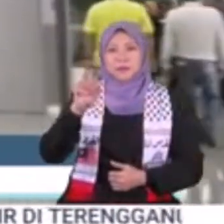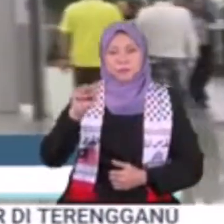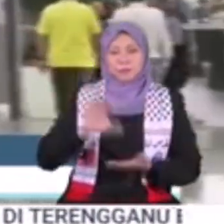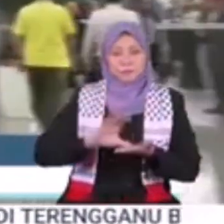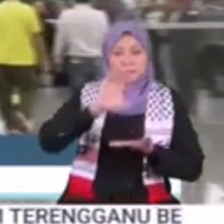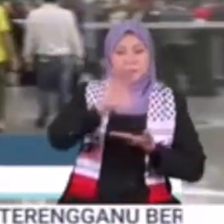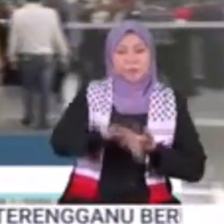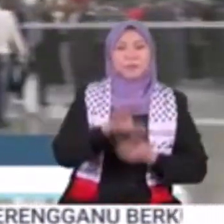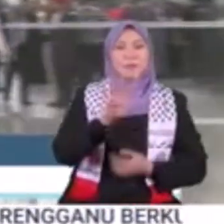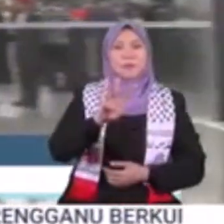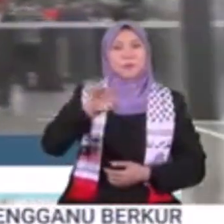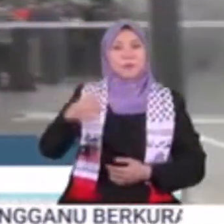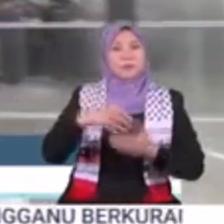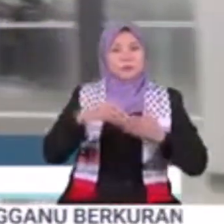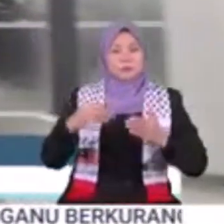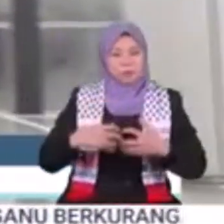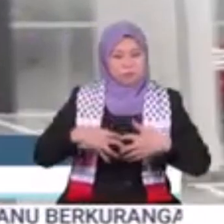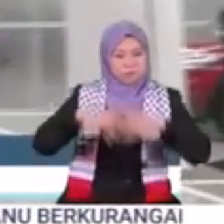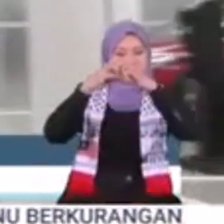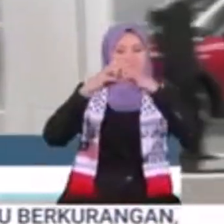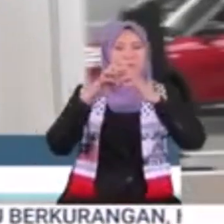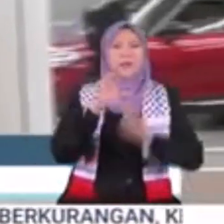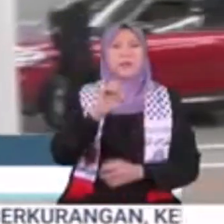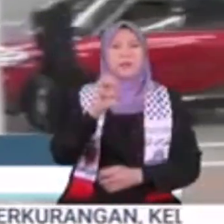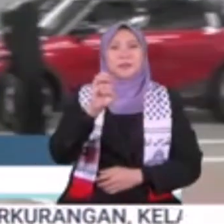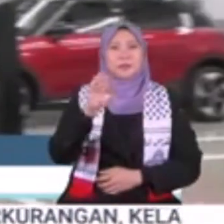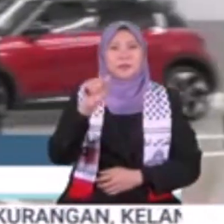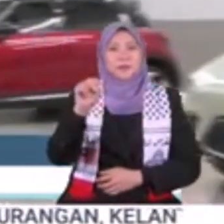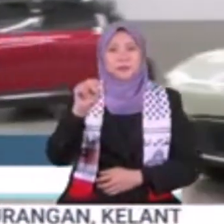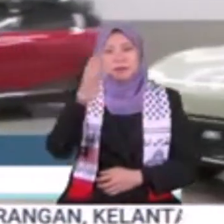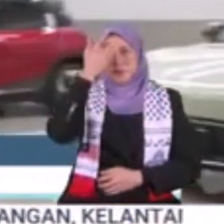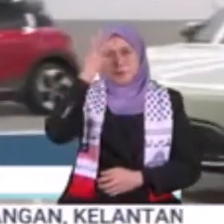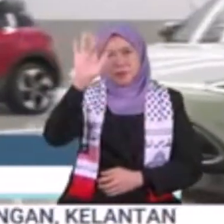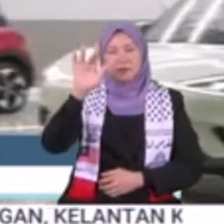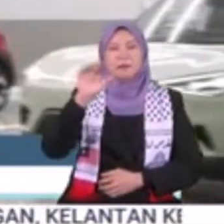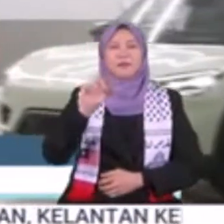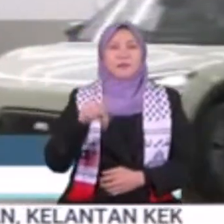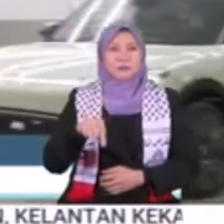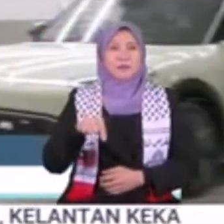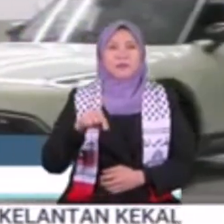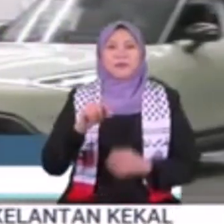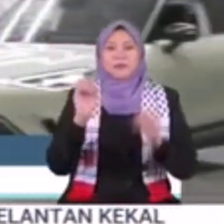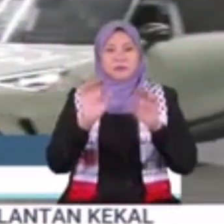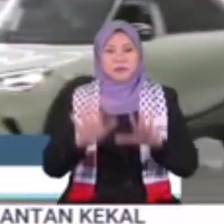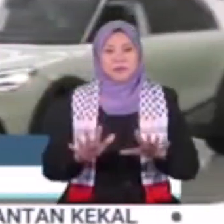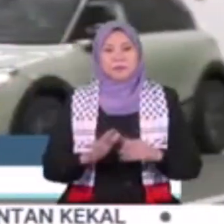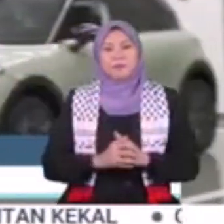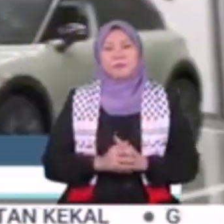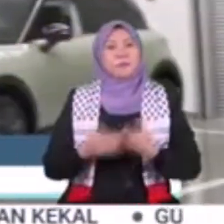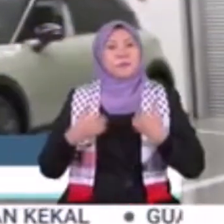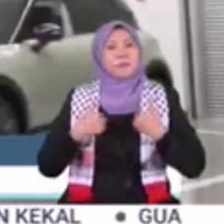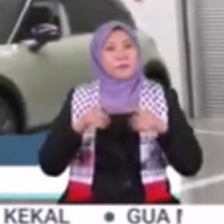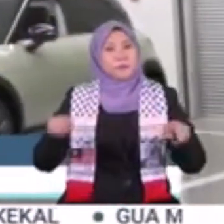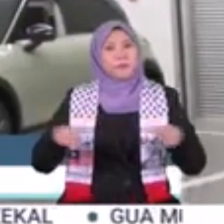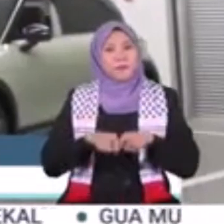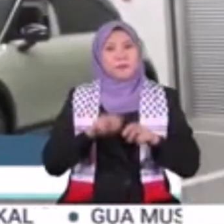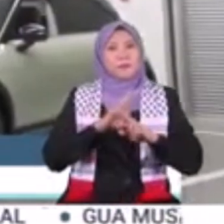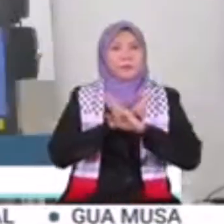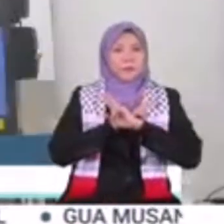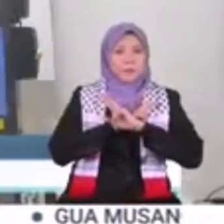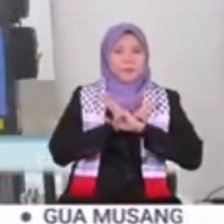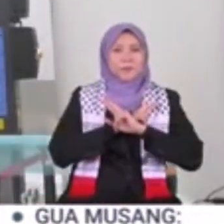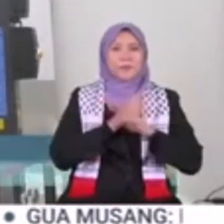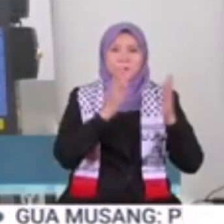sejumlah RM4 juta bagi membangunkan Ion Smart Glen Mary. Selain ruang pameran, pusat 3S itu turut dilengkapi ruang istirahat